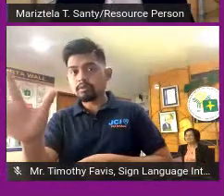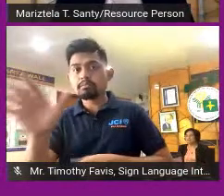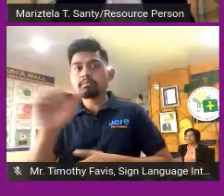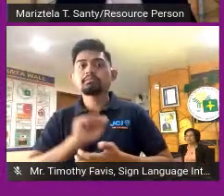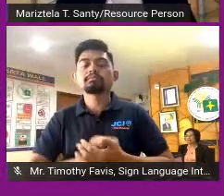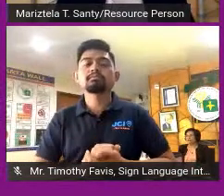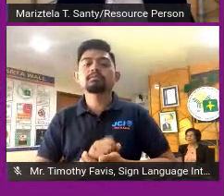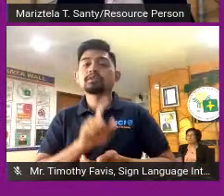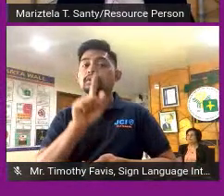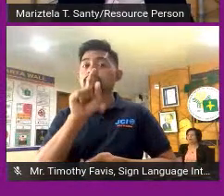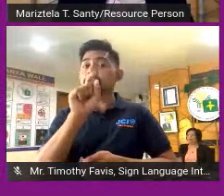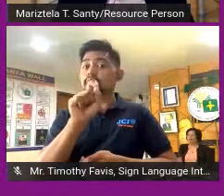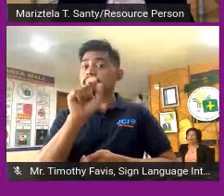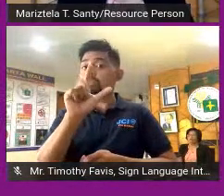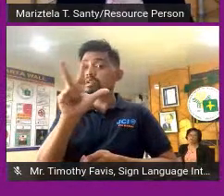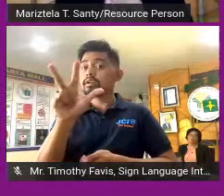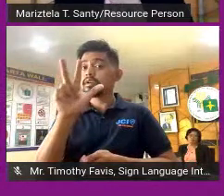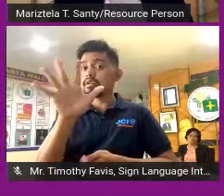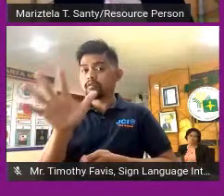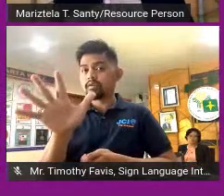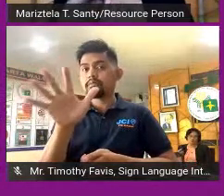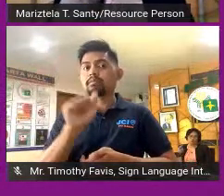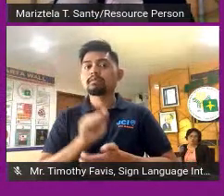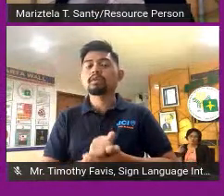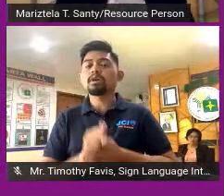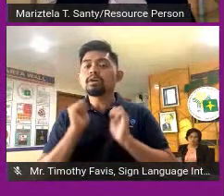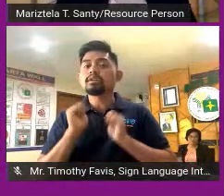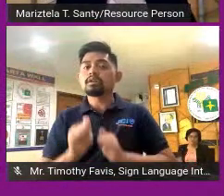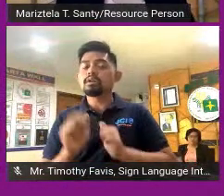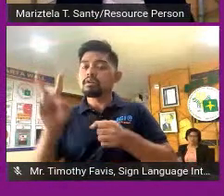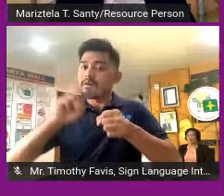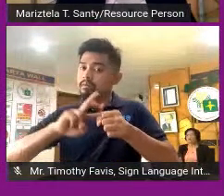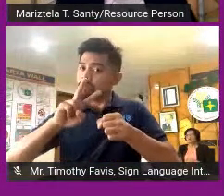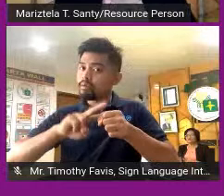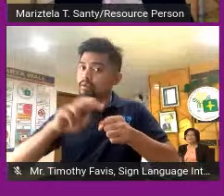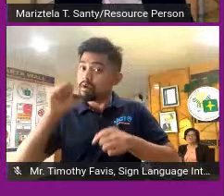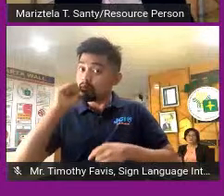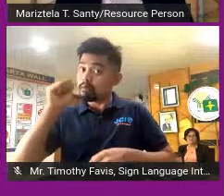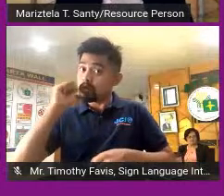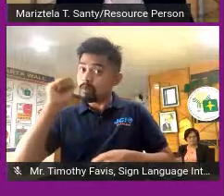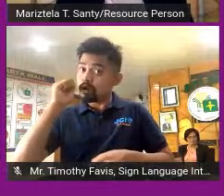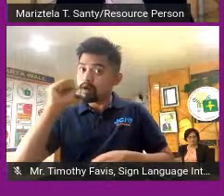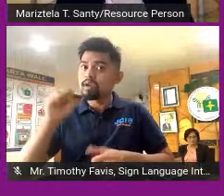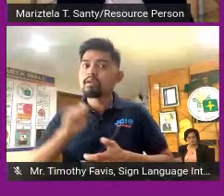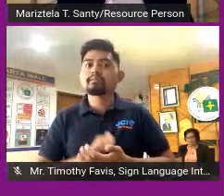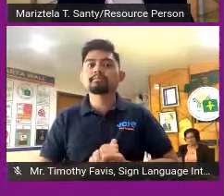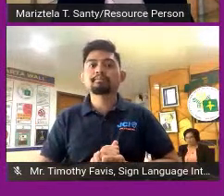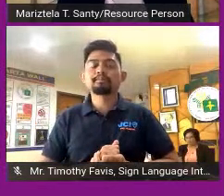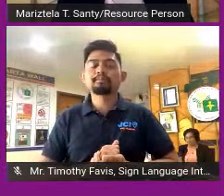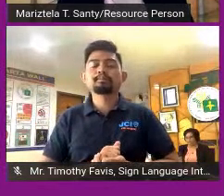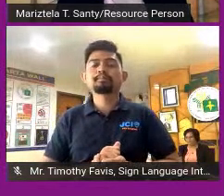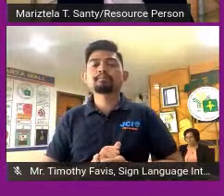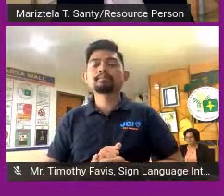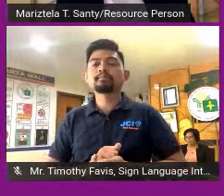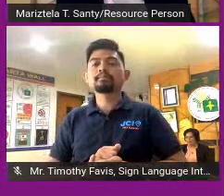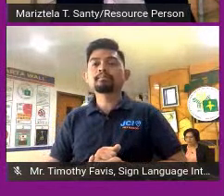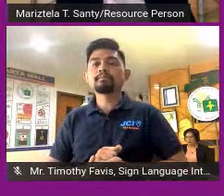in 1935 that women are allowed to vote or to exercise their suffrage. Ano